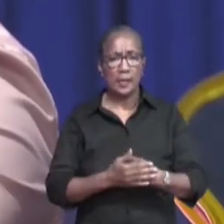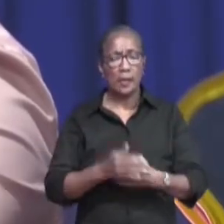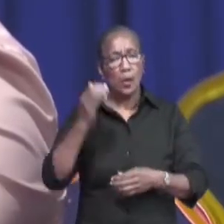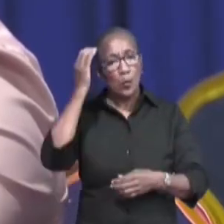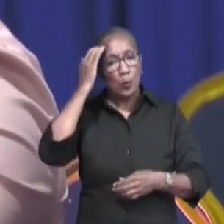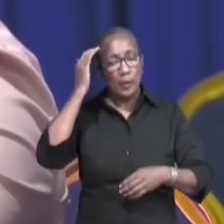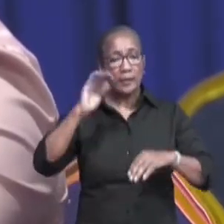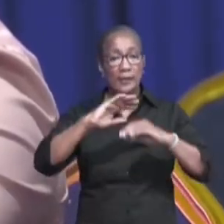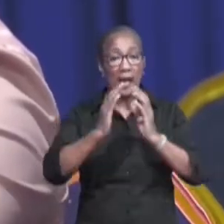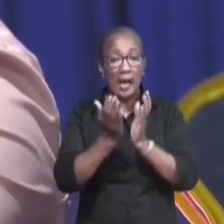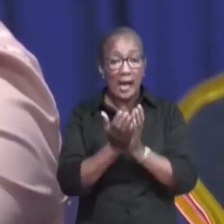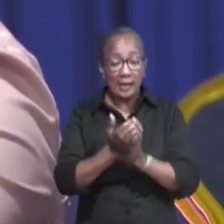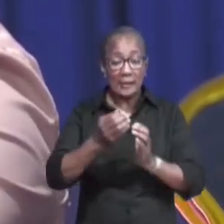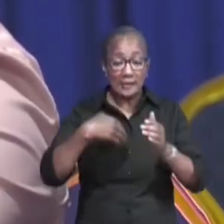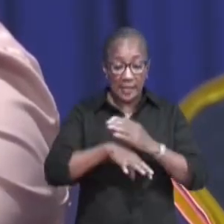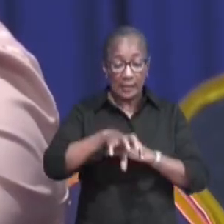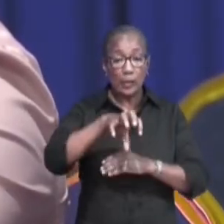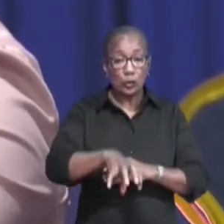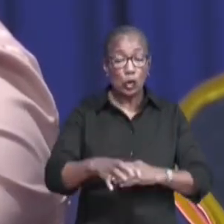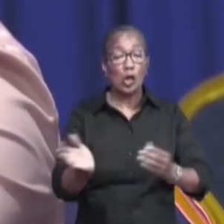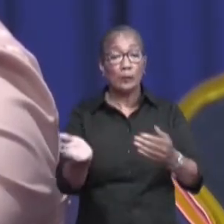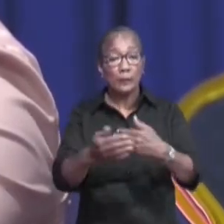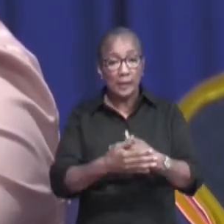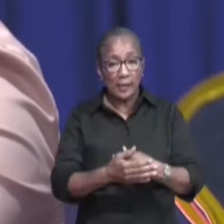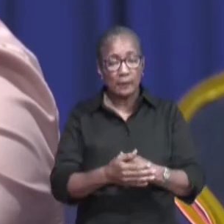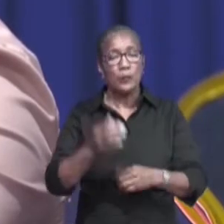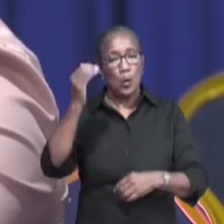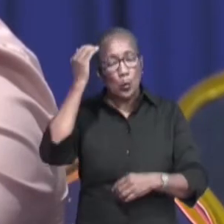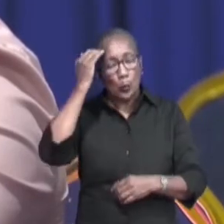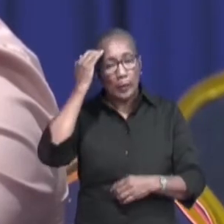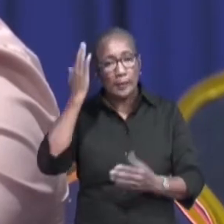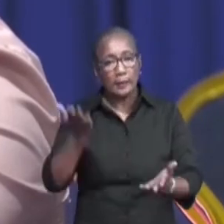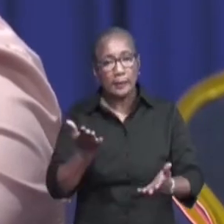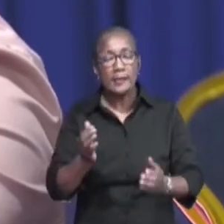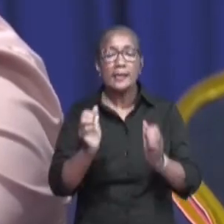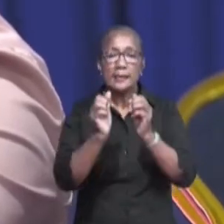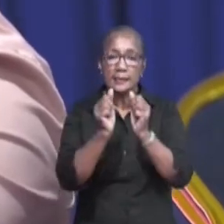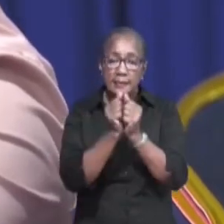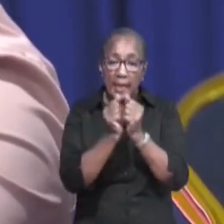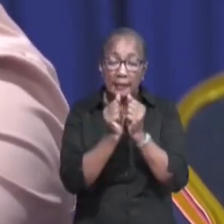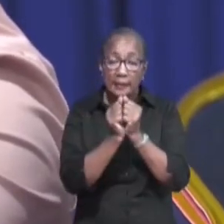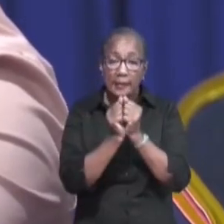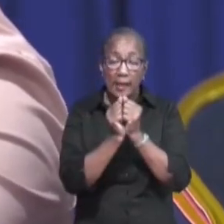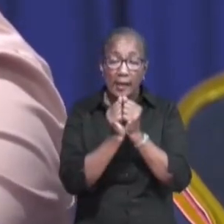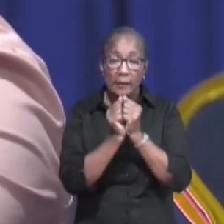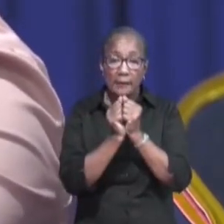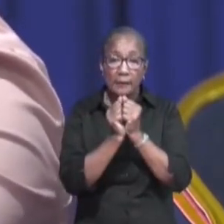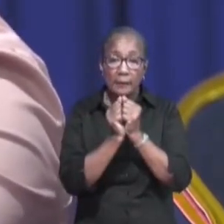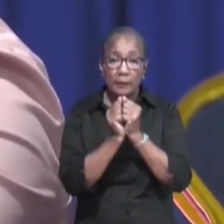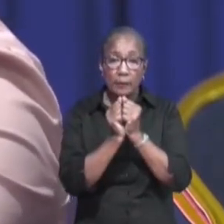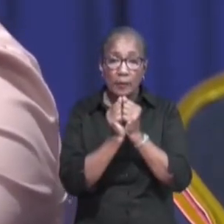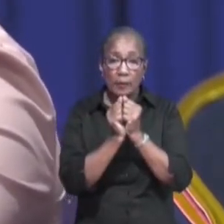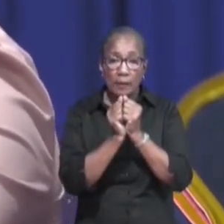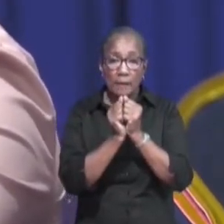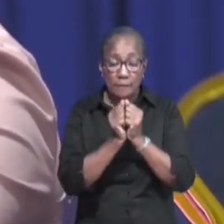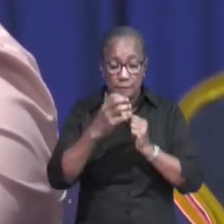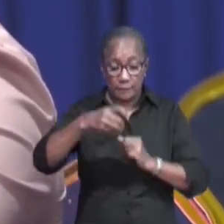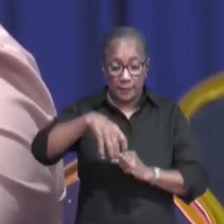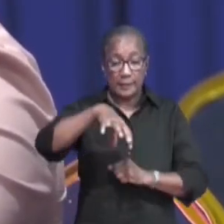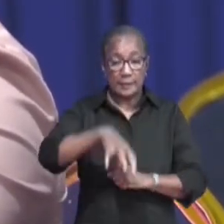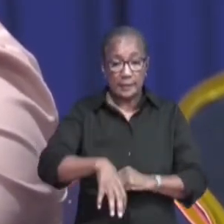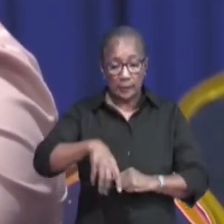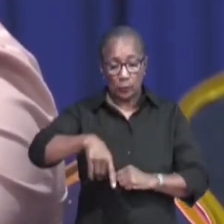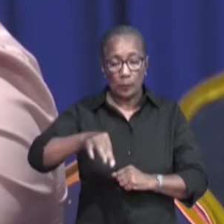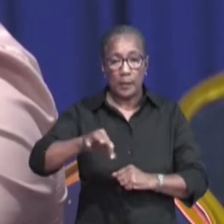ala santapu drape o maksabi tak umbiging satra fu foto gomit